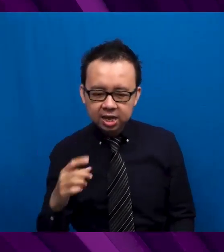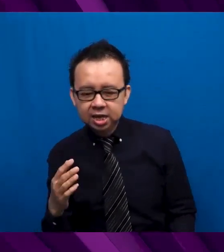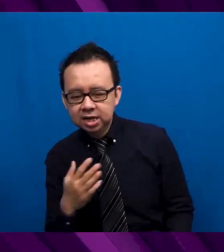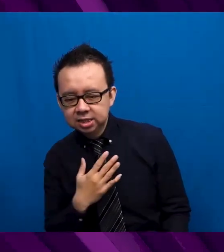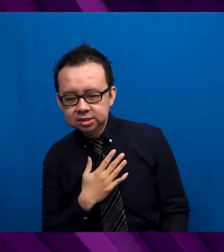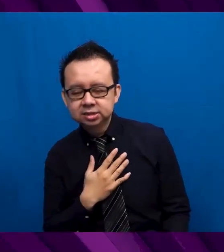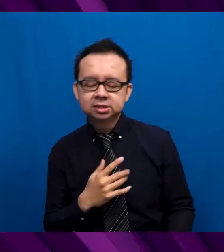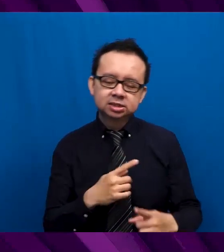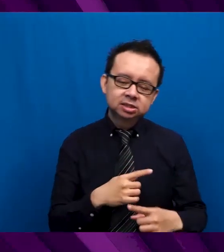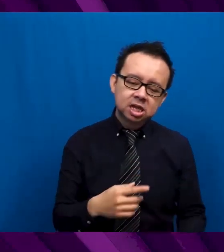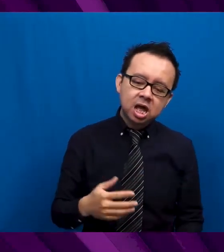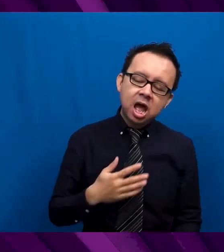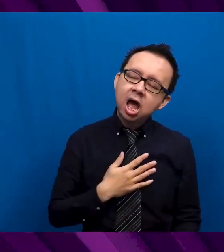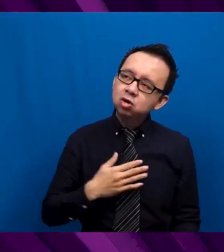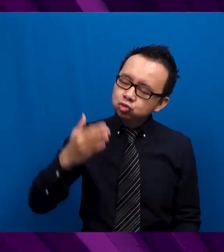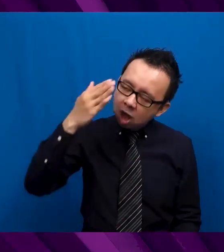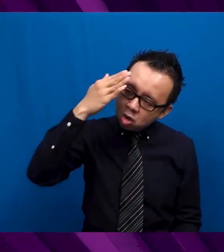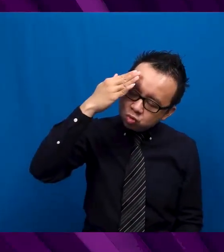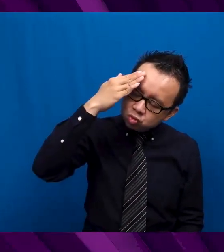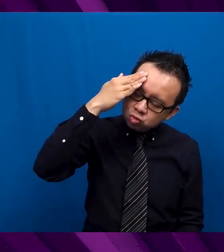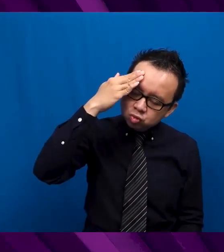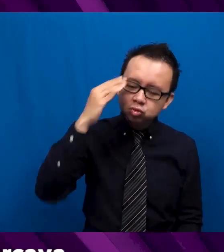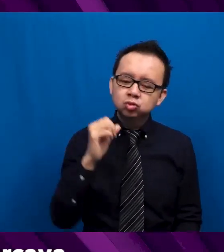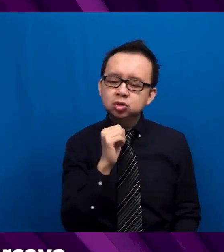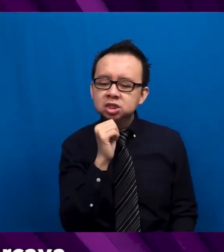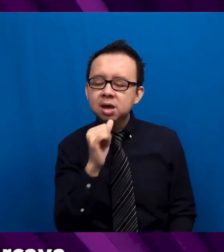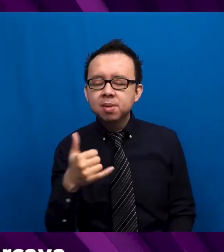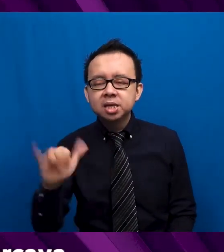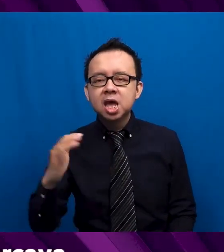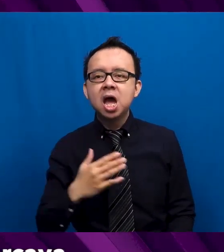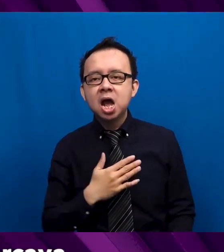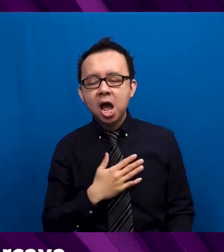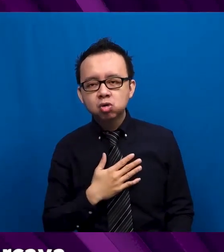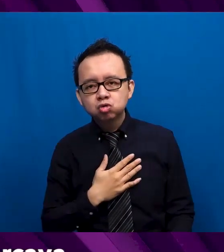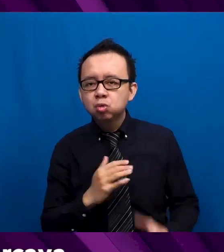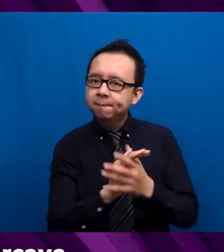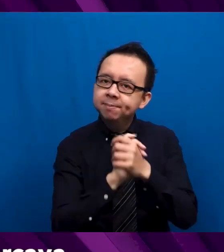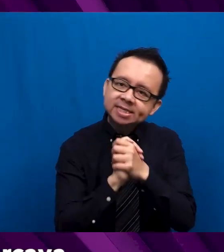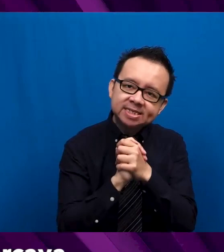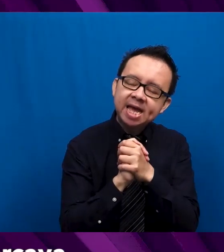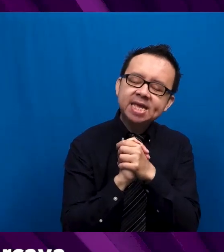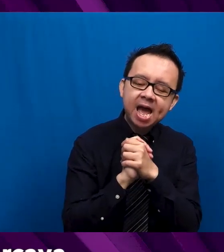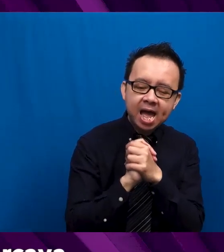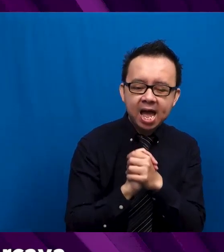Katakan bersama-sama. Ku tahu siapa yang ku percaya,